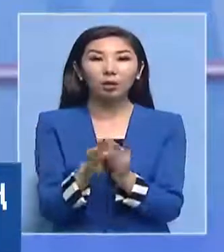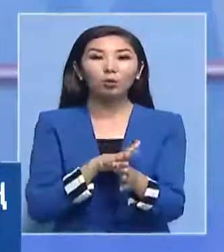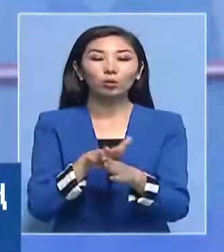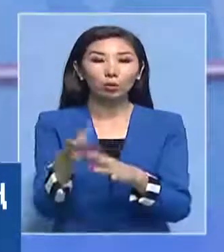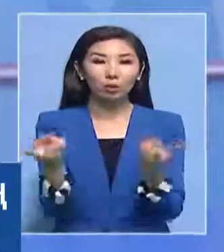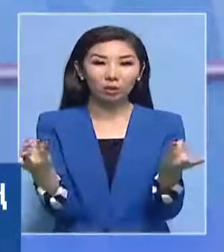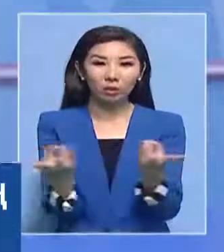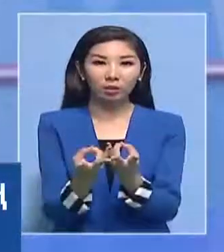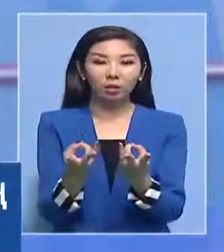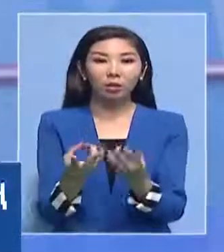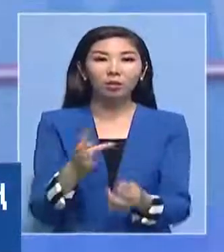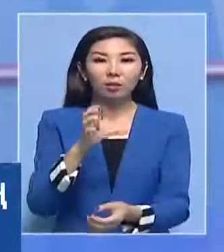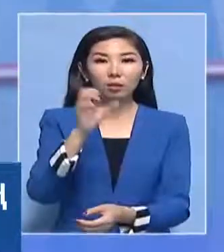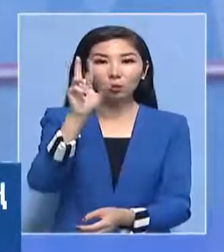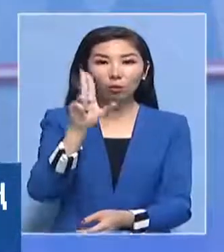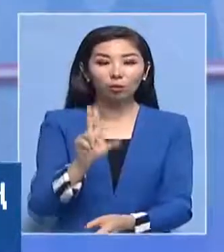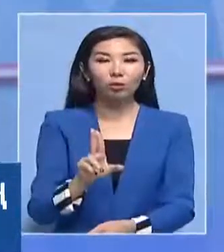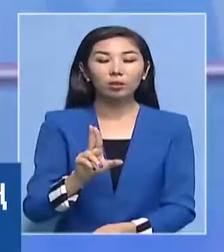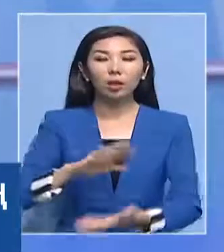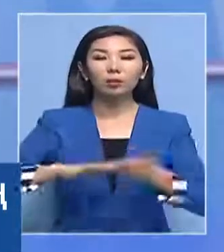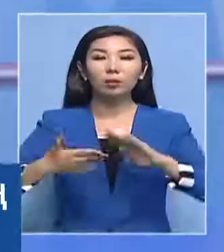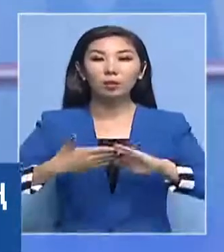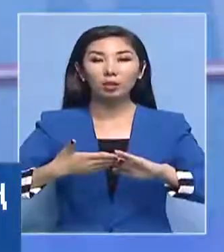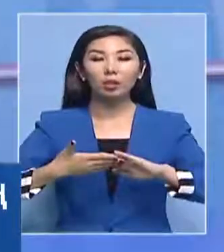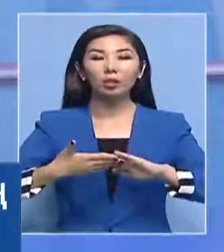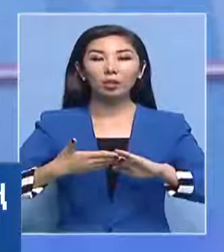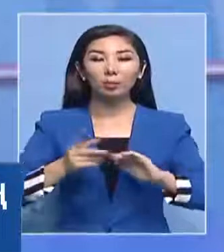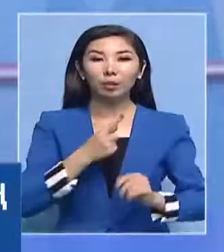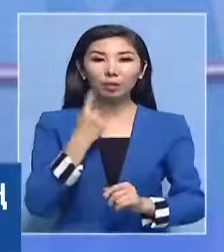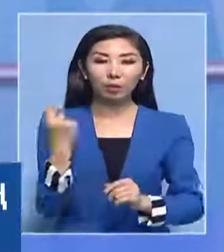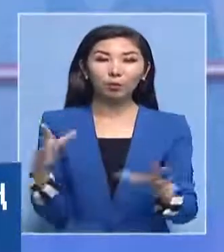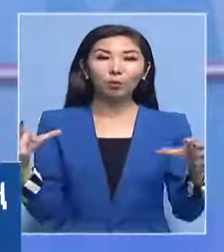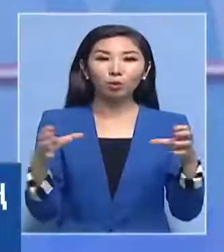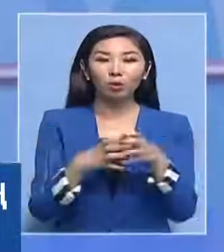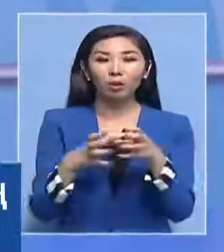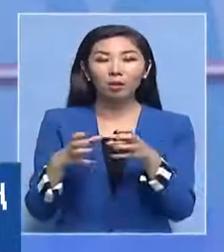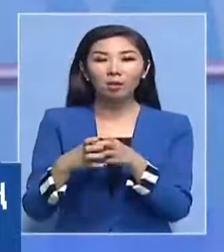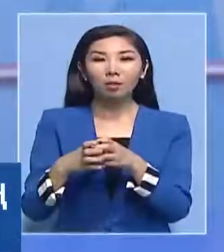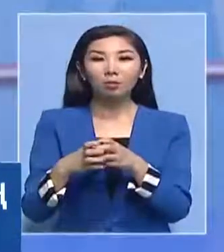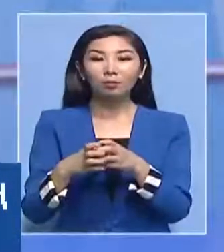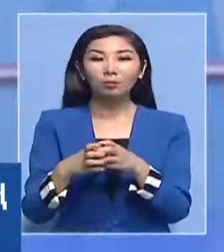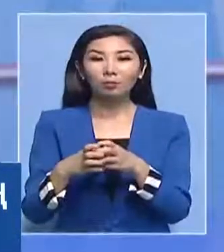орындау керек. Енді әлеуметтік әріптестік ол тек қана бір жақтан шықпайды. Ол